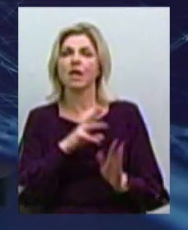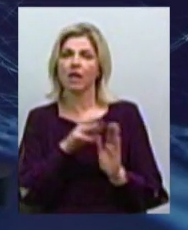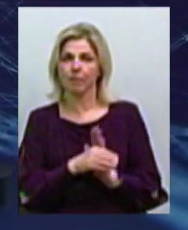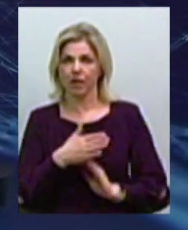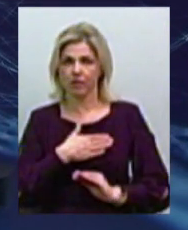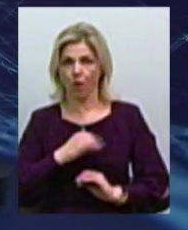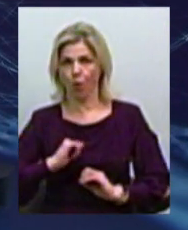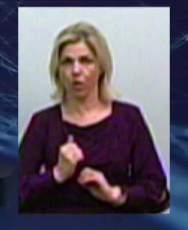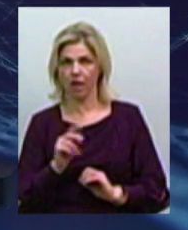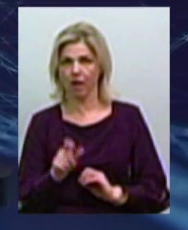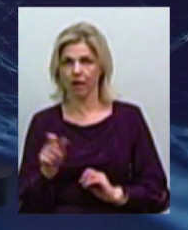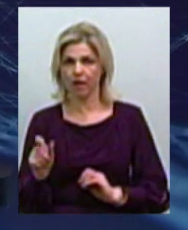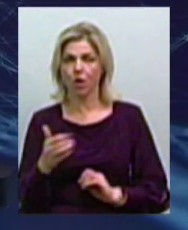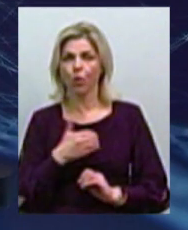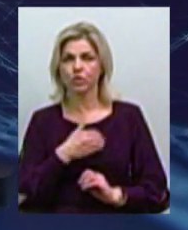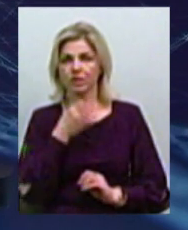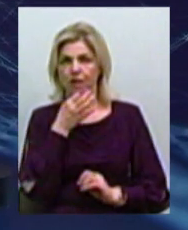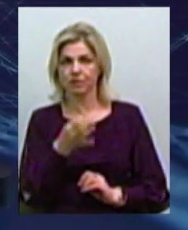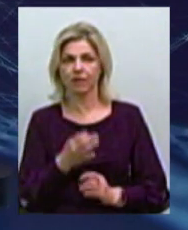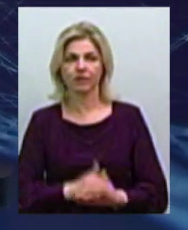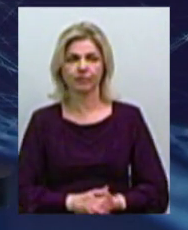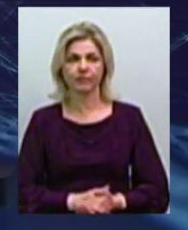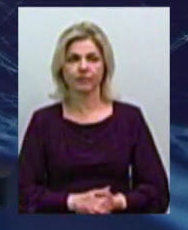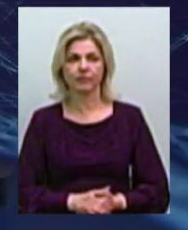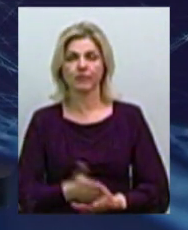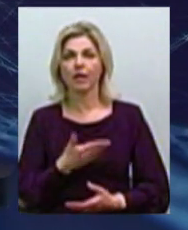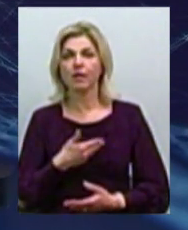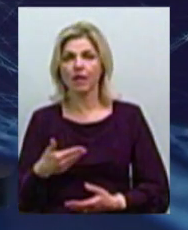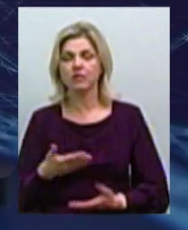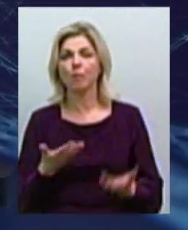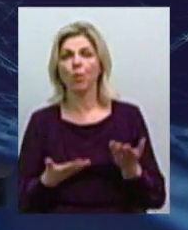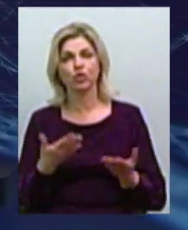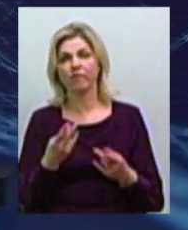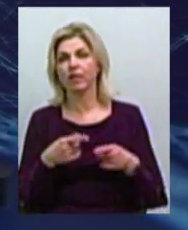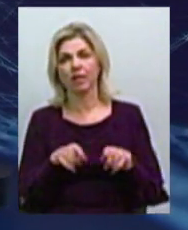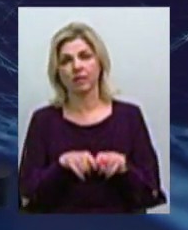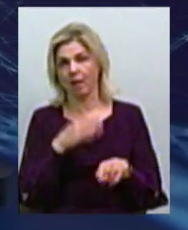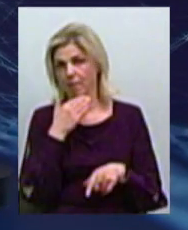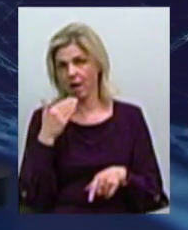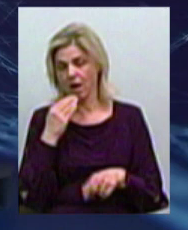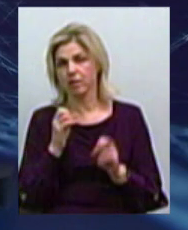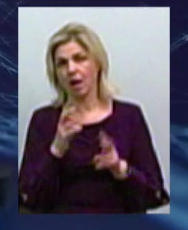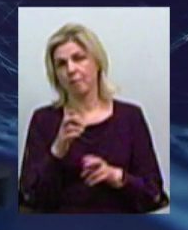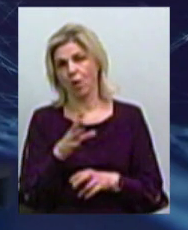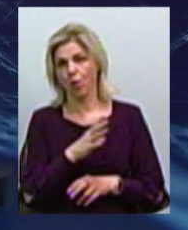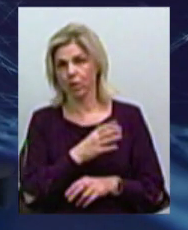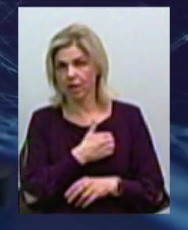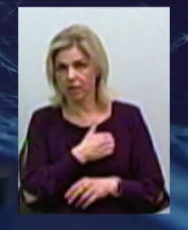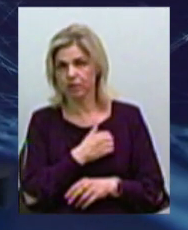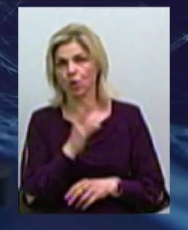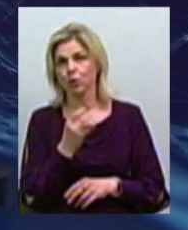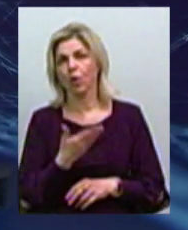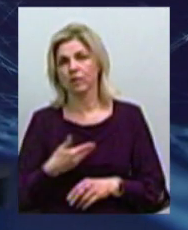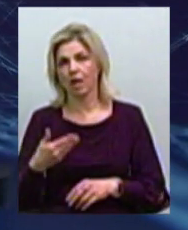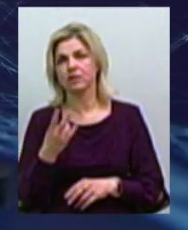І хочу сказати, що нас, можливо, не так багато, як нам би хотілося, але нас,